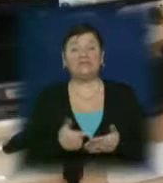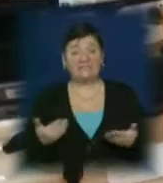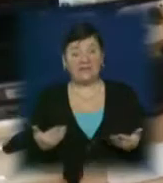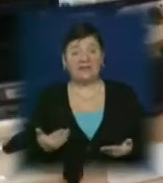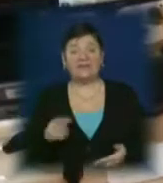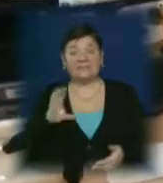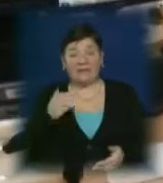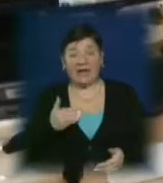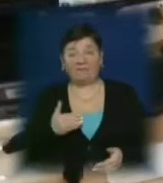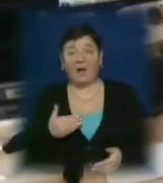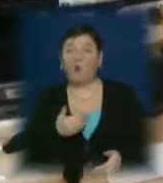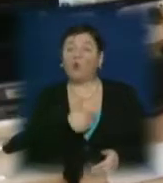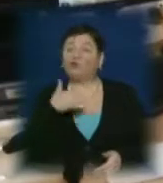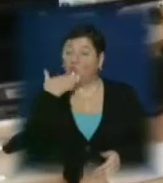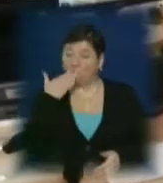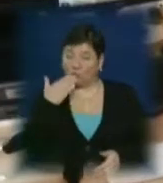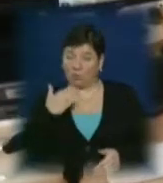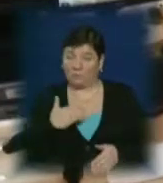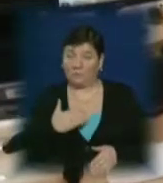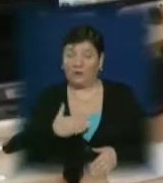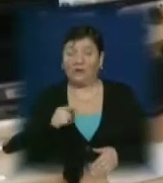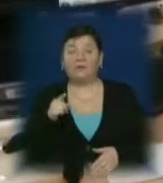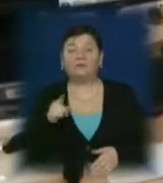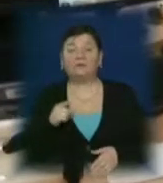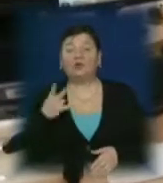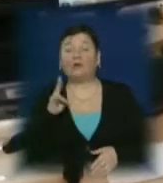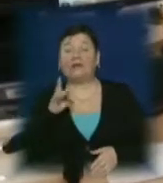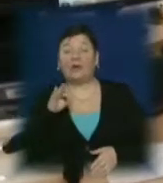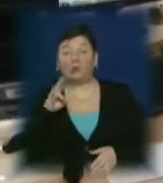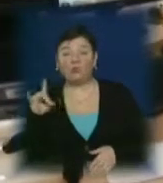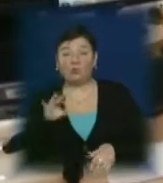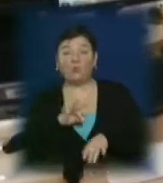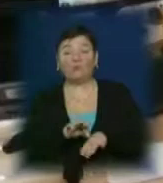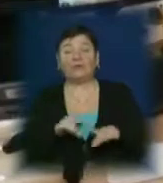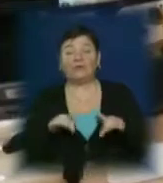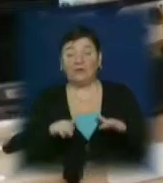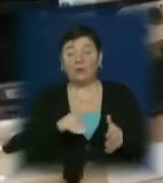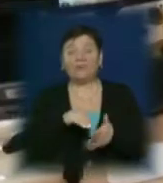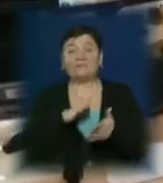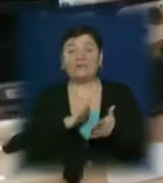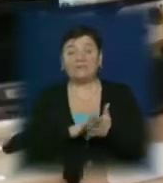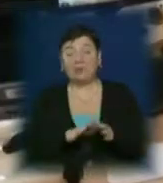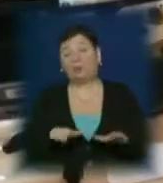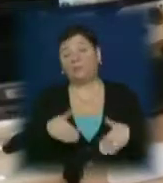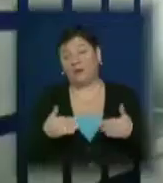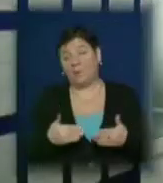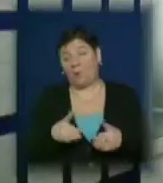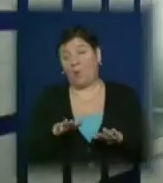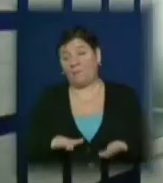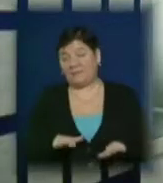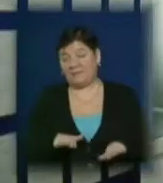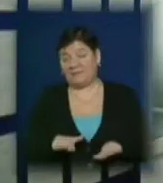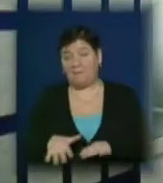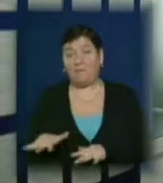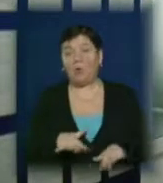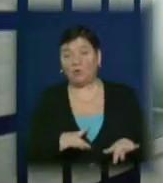в Ужгород до нотаріуса, наприклад. Нотаріус проводить цю дію і потім цю реєстраційну справу передає вже за місцем знаходження. 2